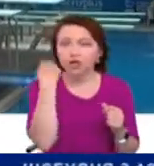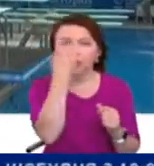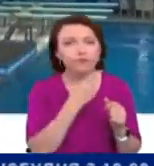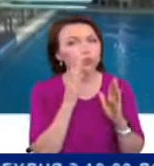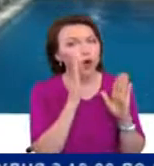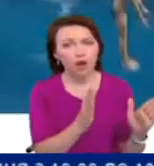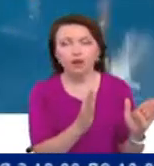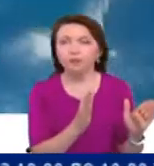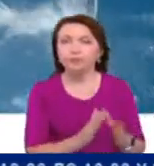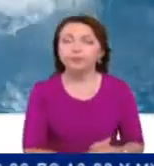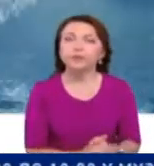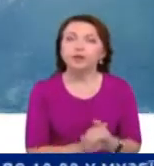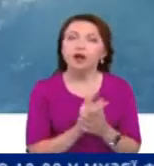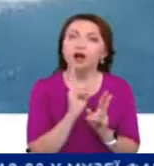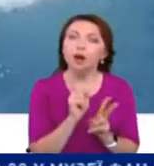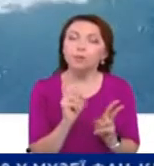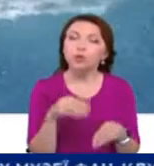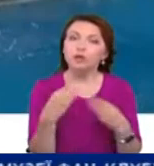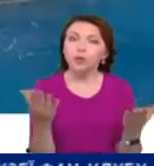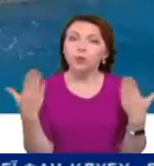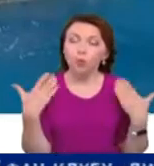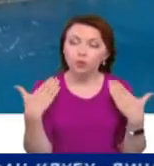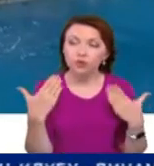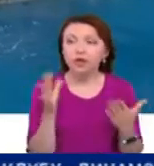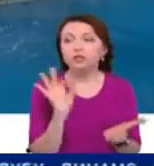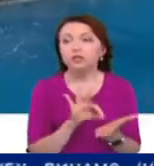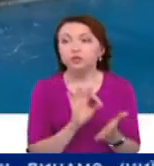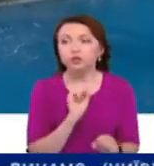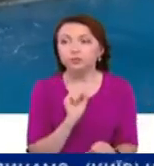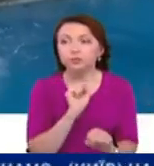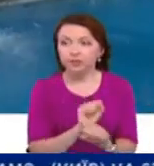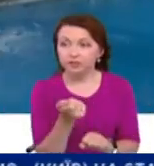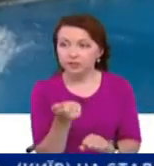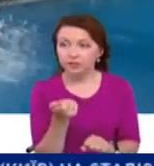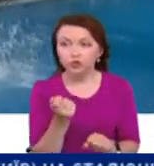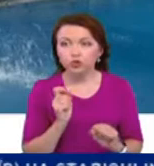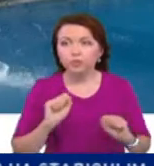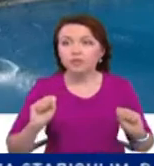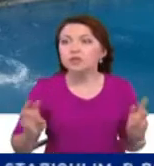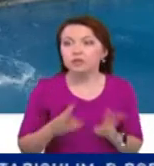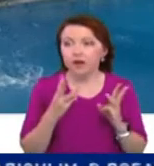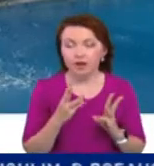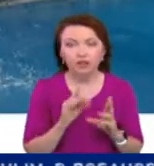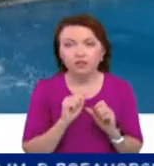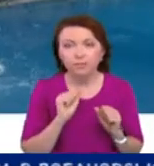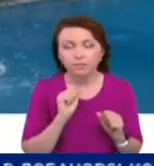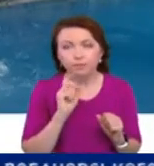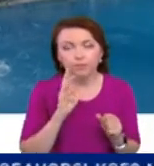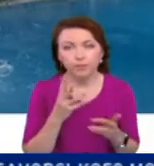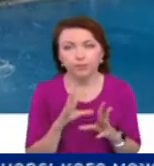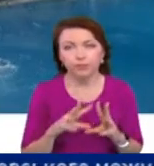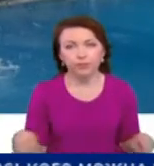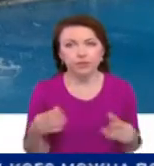индивидуально. Кому-то даем отдых для того, чтобы приостановить, чтобы не сгорел, не перегорел, а именно